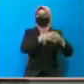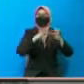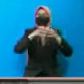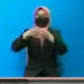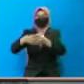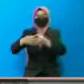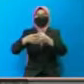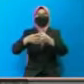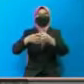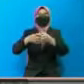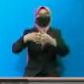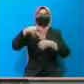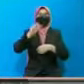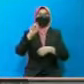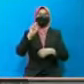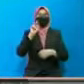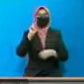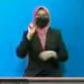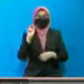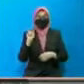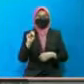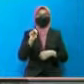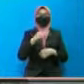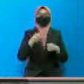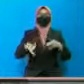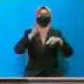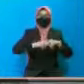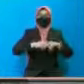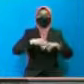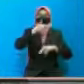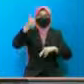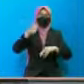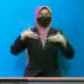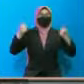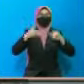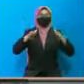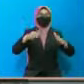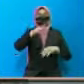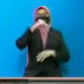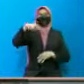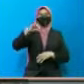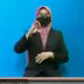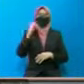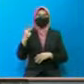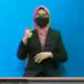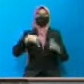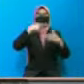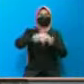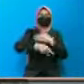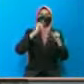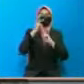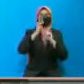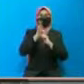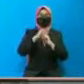setiap pembelanjaan tambahan bagi menambah baik sektor kesehatan awam dan pelaksanaan Pik program-program kebajikan rakyat seperti